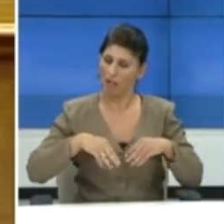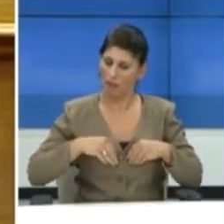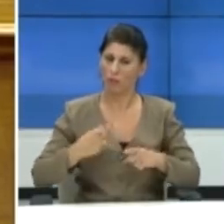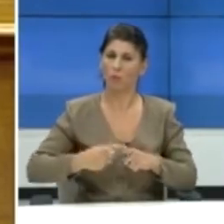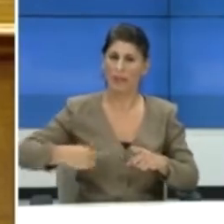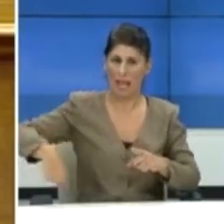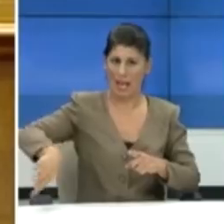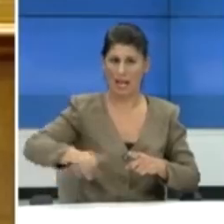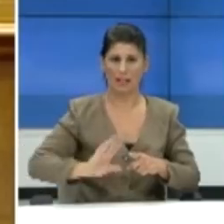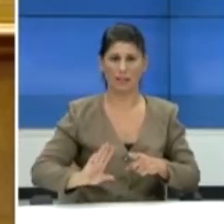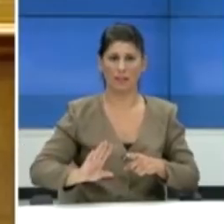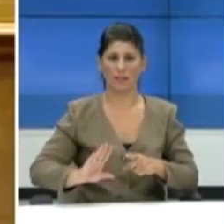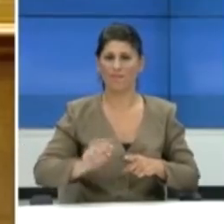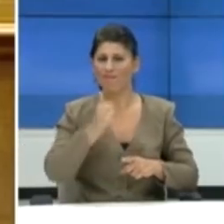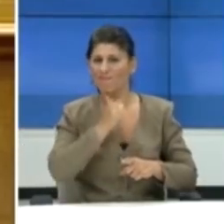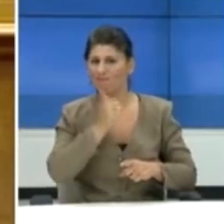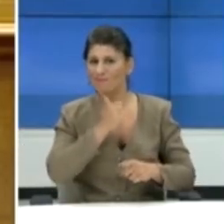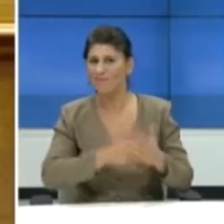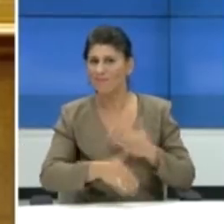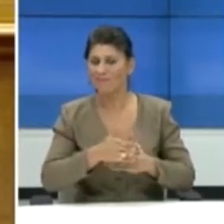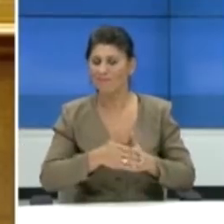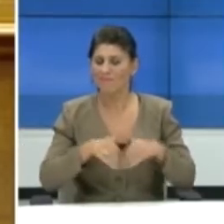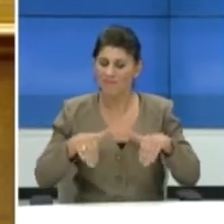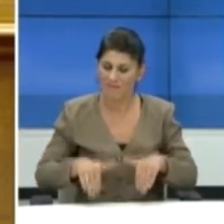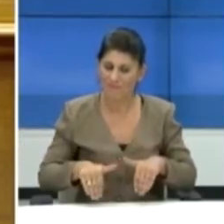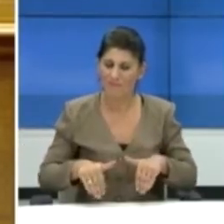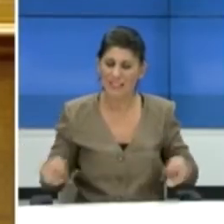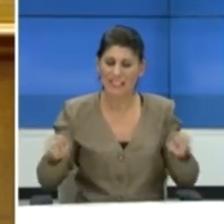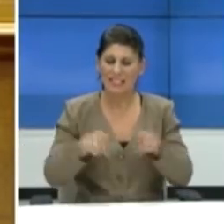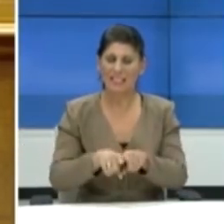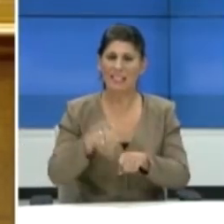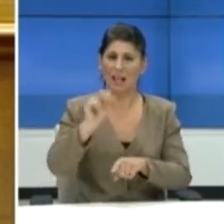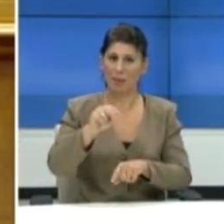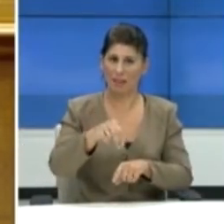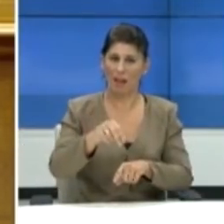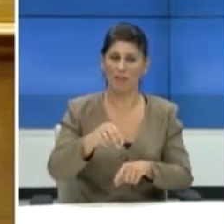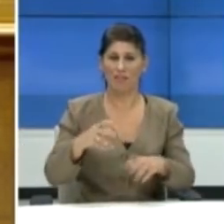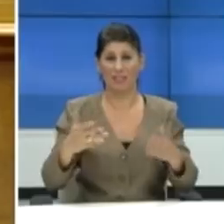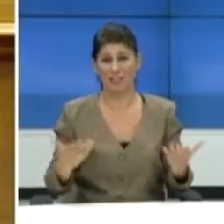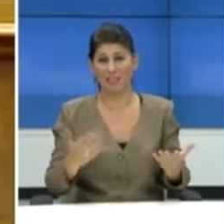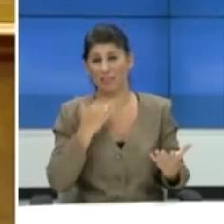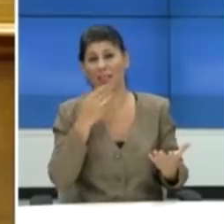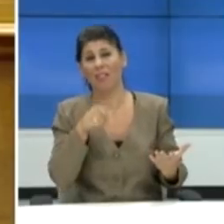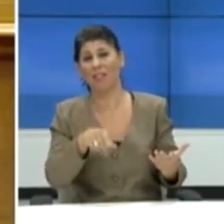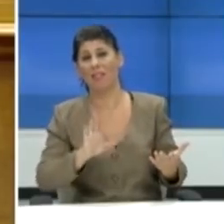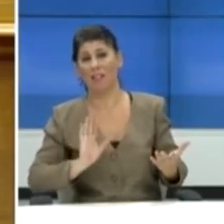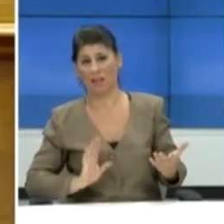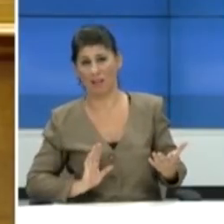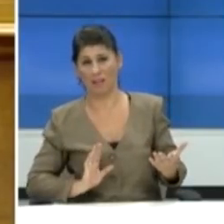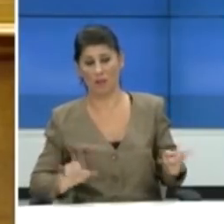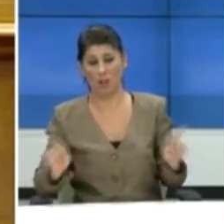ελληνικός λαός τον οδυνηρό συμβιβασμό της συνεκμετάλλευσης, λες και δεν πρόκειται